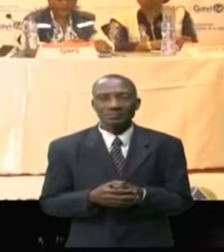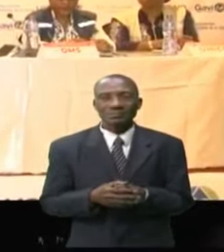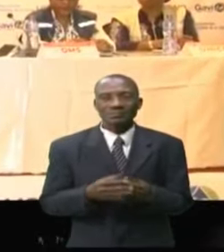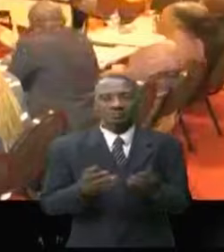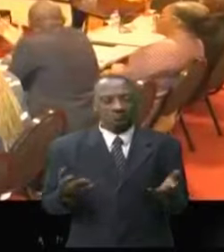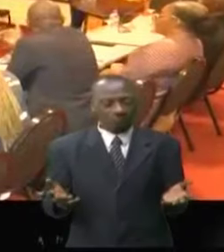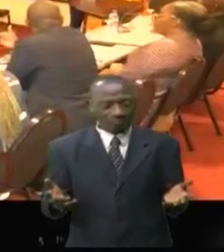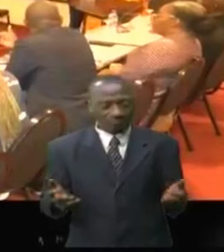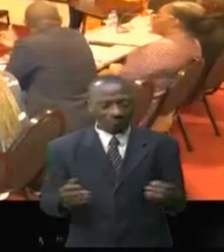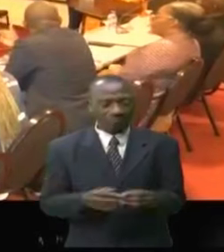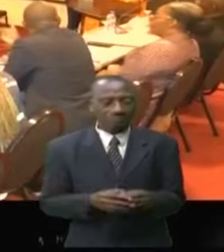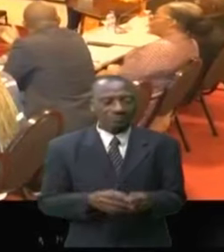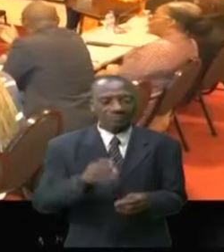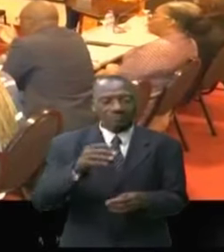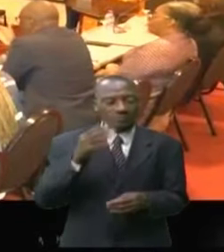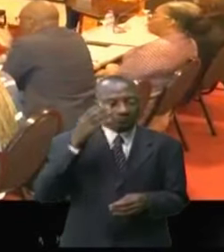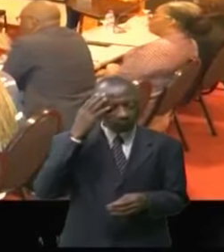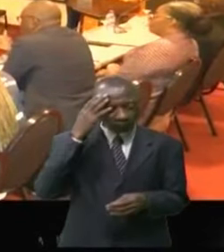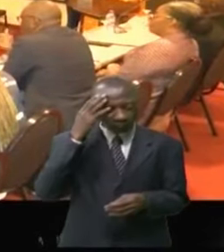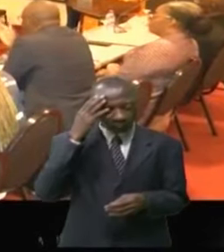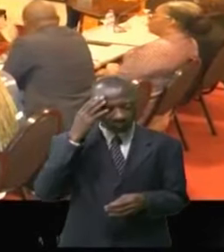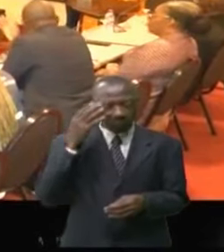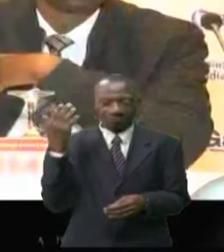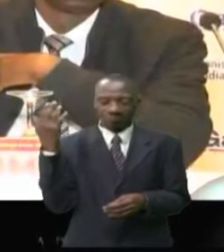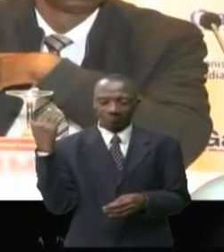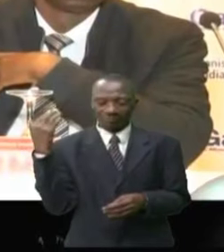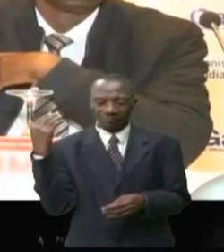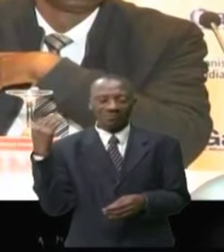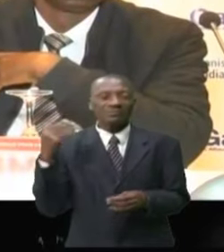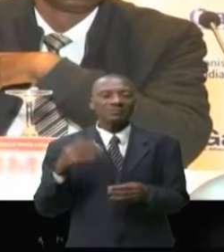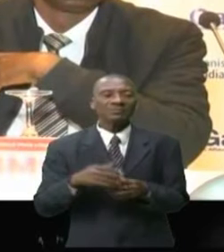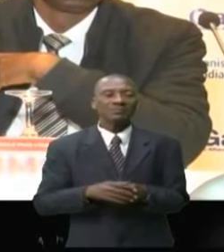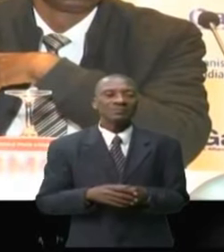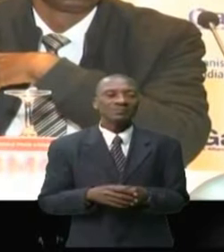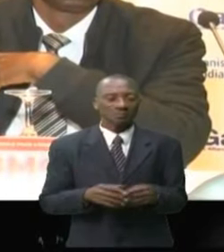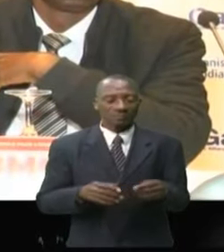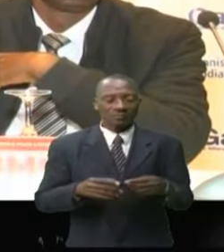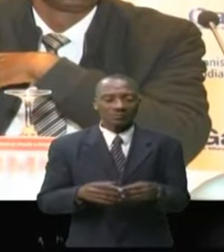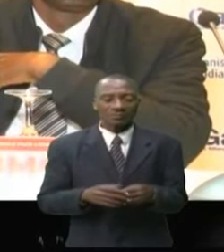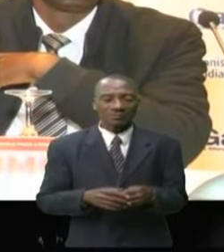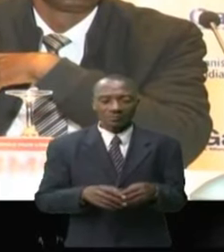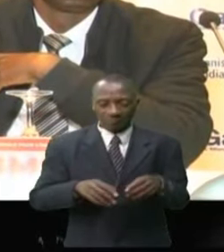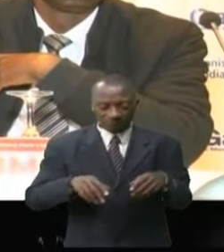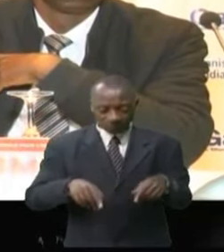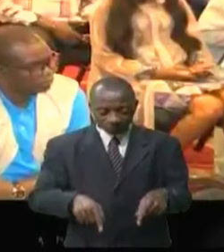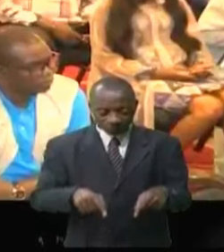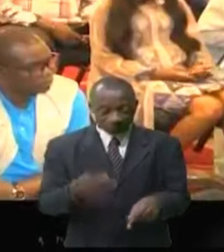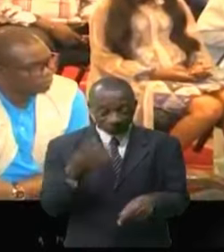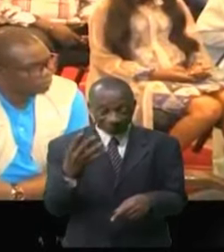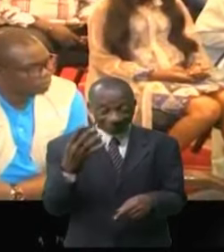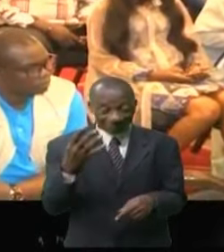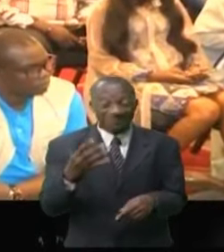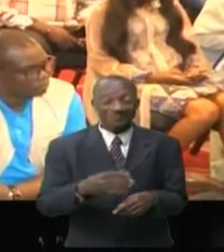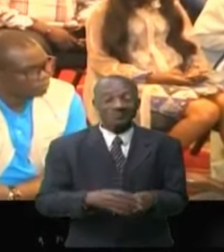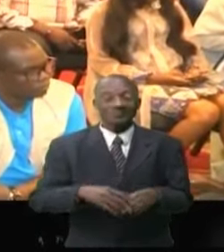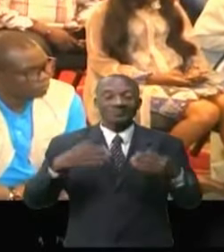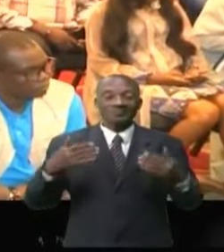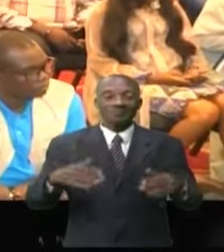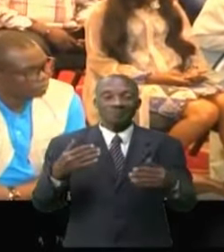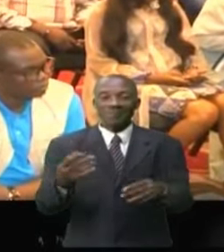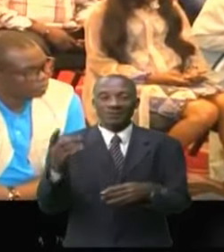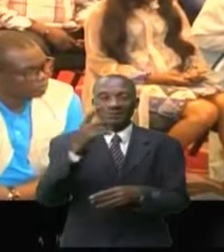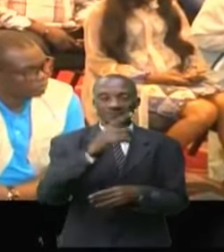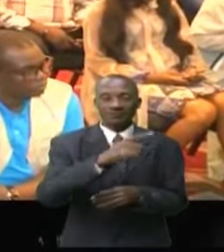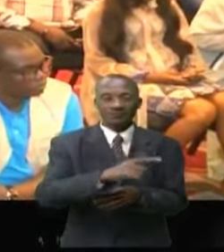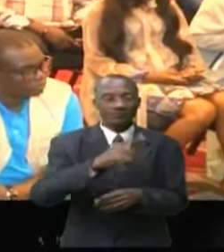démocratique du Congo a enregistré 960 cas d'enfants paralysés à cause du polilyovirus c'est ce qui a été démontré par